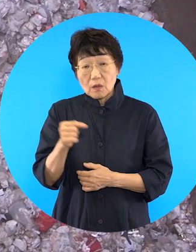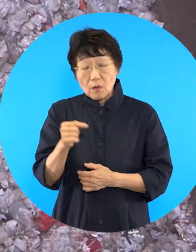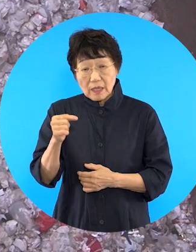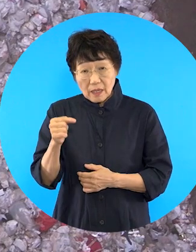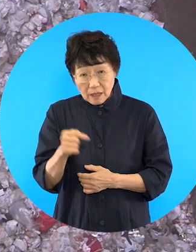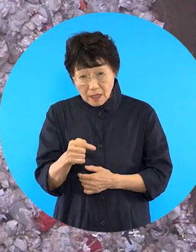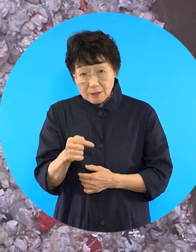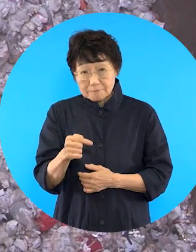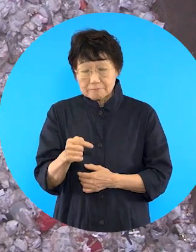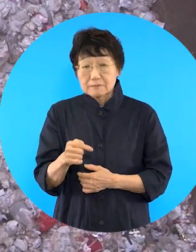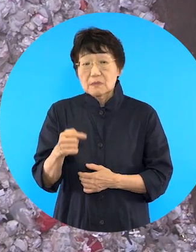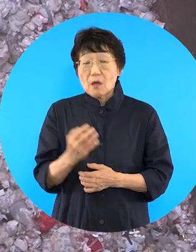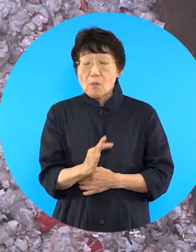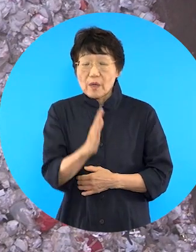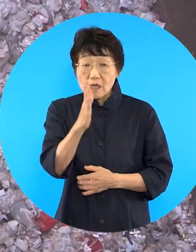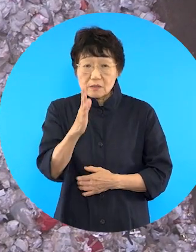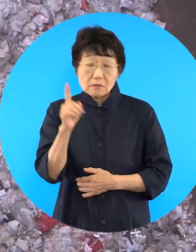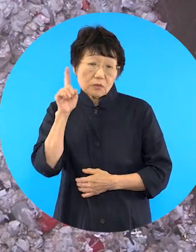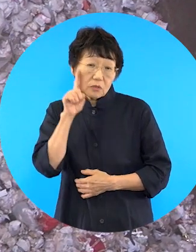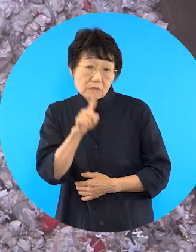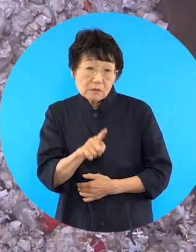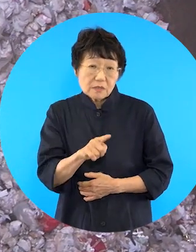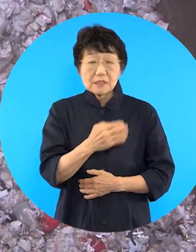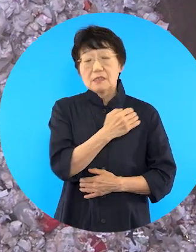たものを混ぜ合わせます。